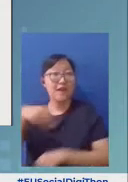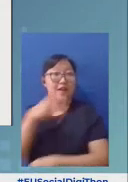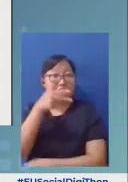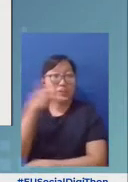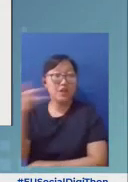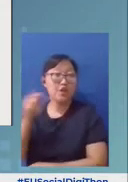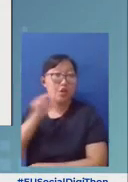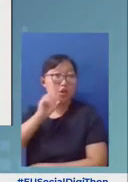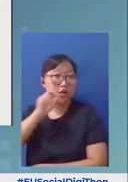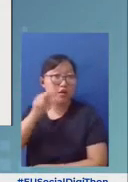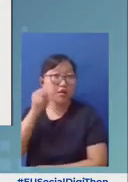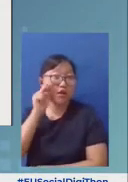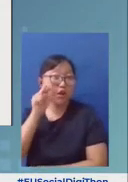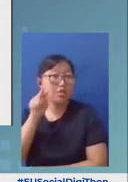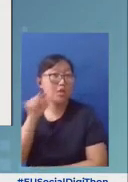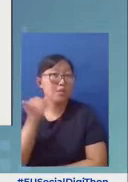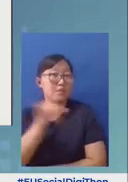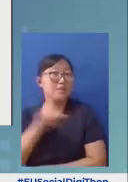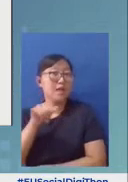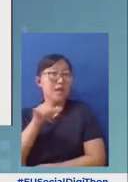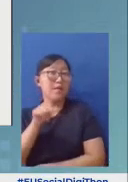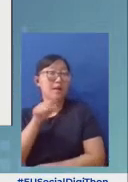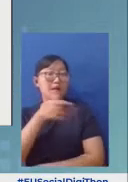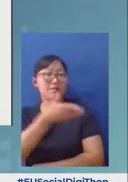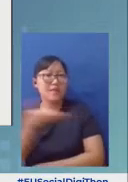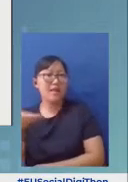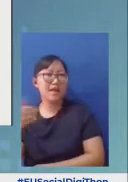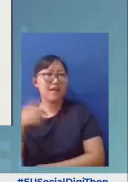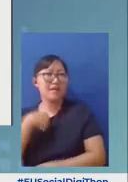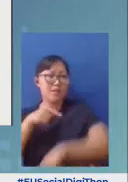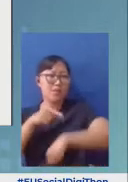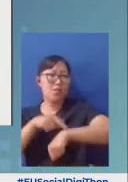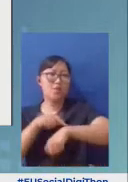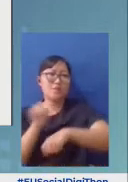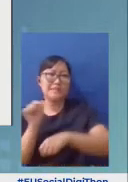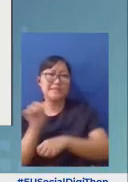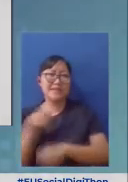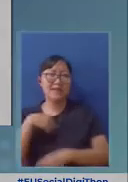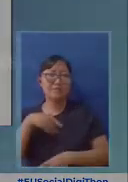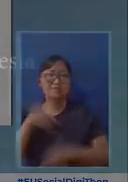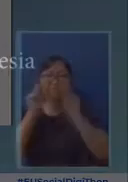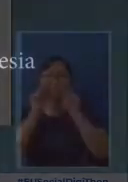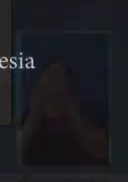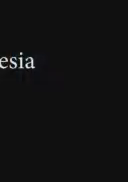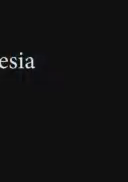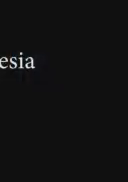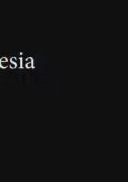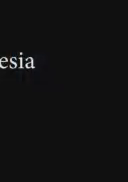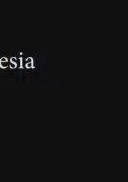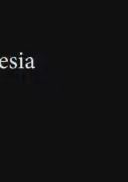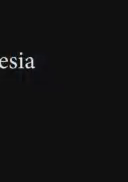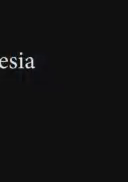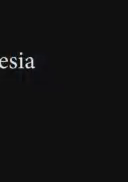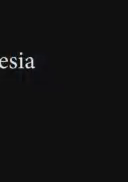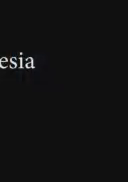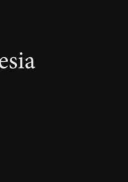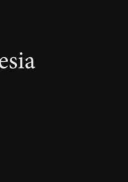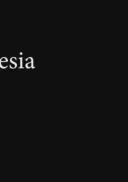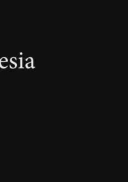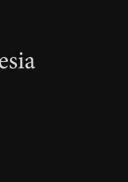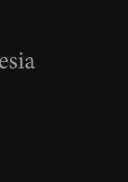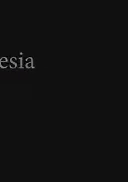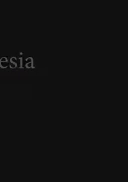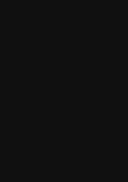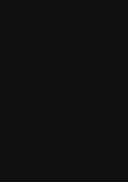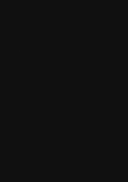nanti kita fahami itu dalam waktu yang singkat. Boleh dibantu ya, Mas atau Mbak?